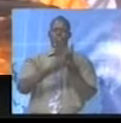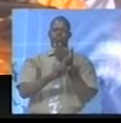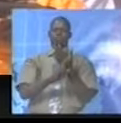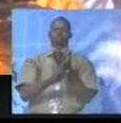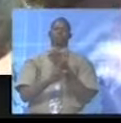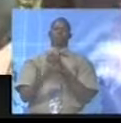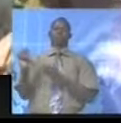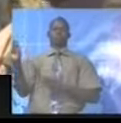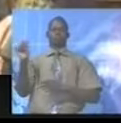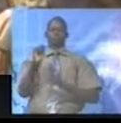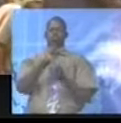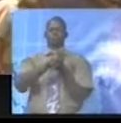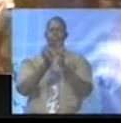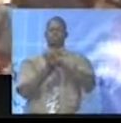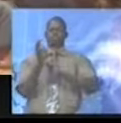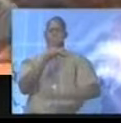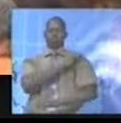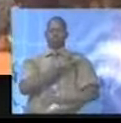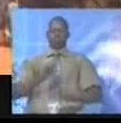assurer l'intérim du maire déchu.